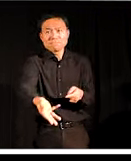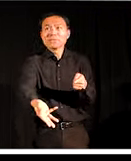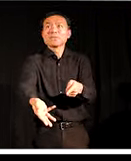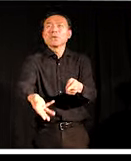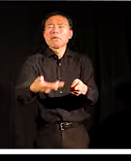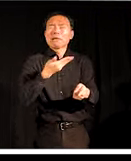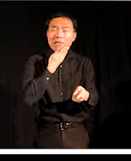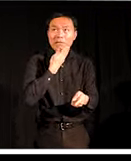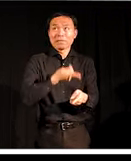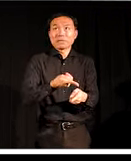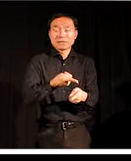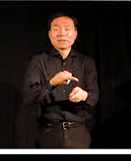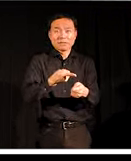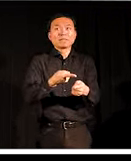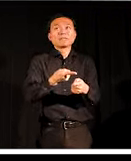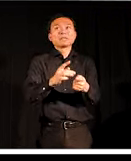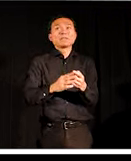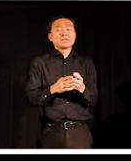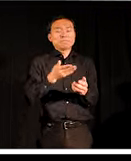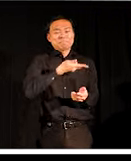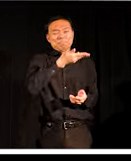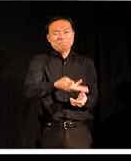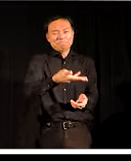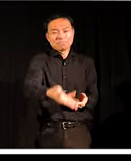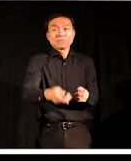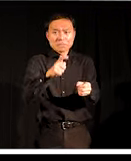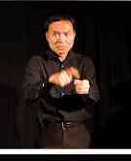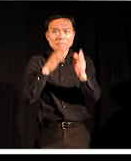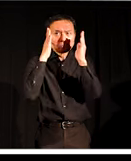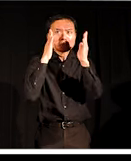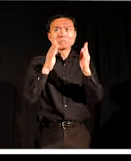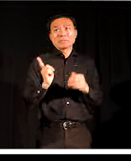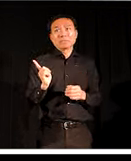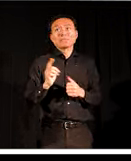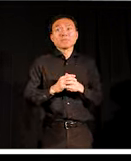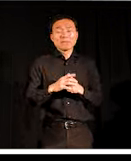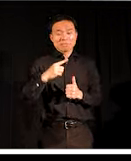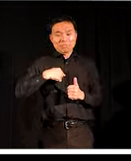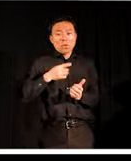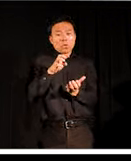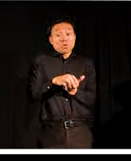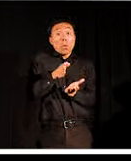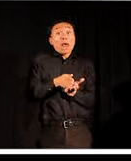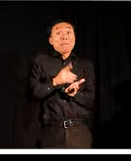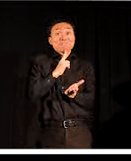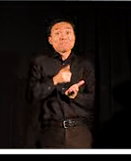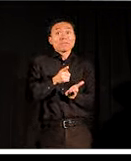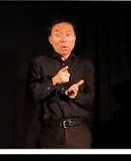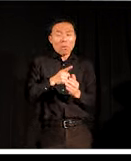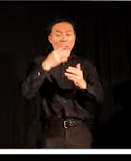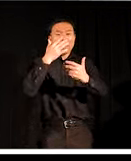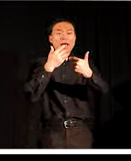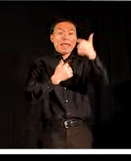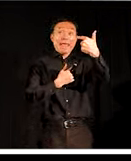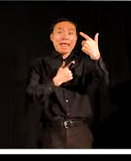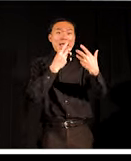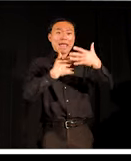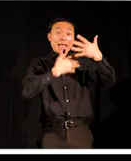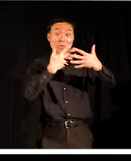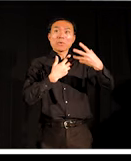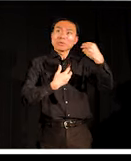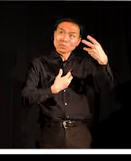できるように次世代継承にも取り組みましたあの自分たちの証言を映像にとってえそれを展示室で